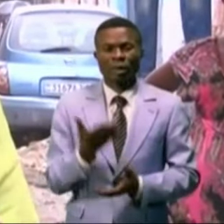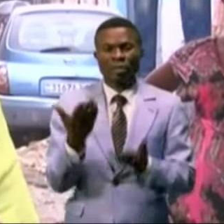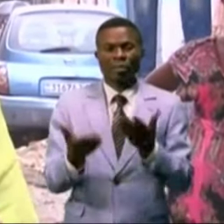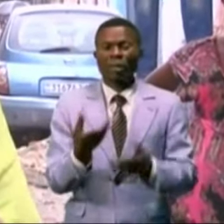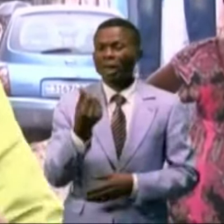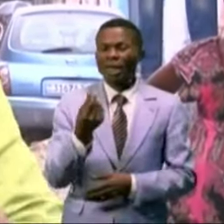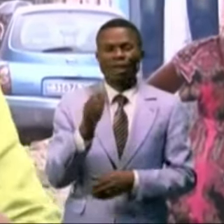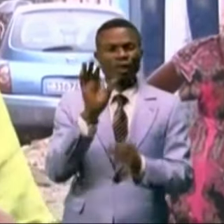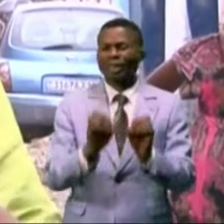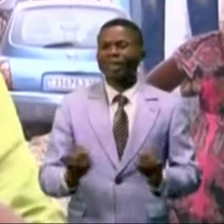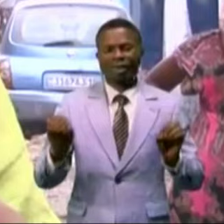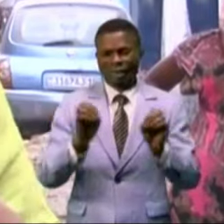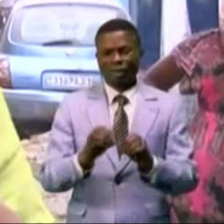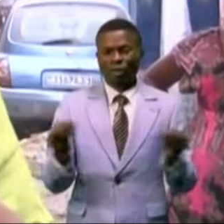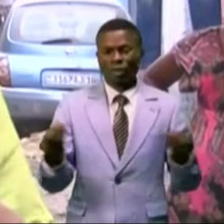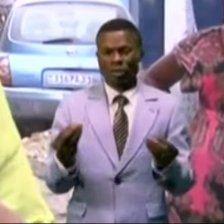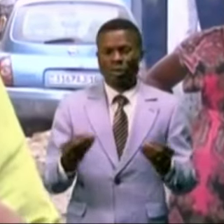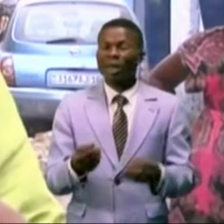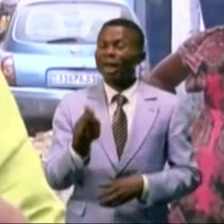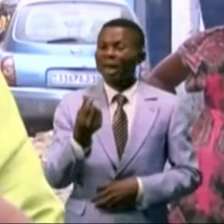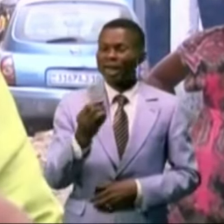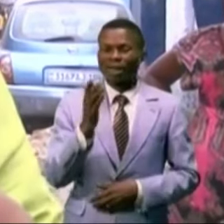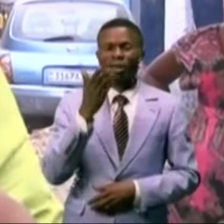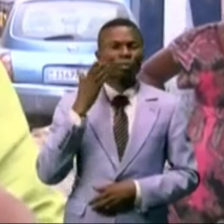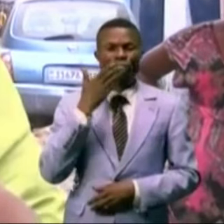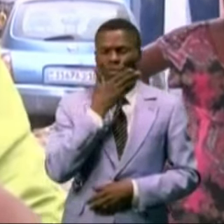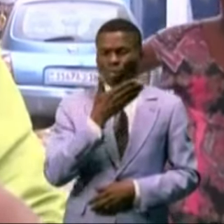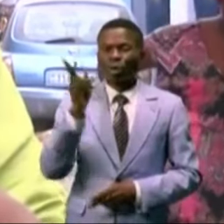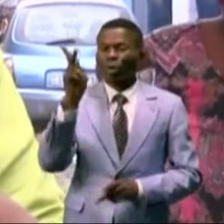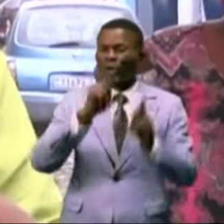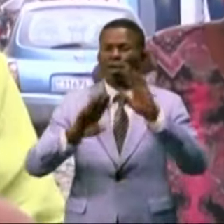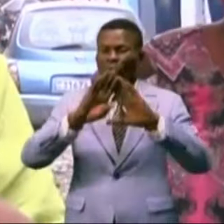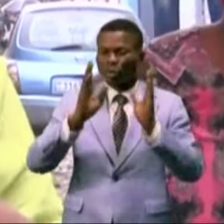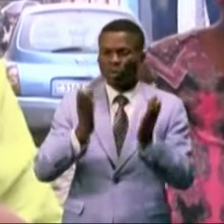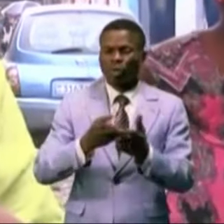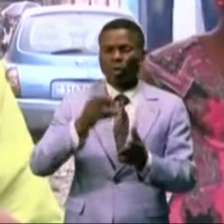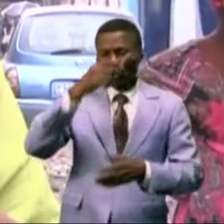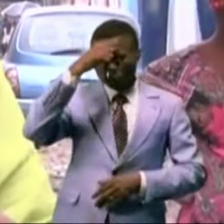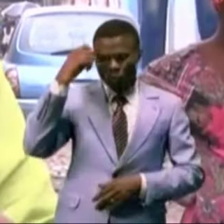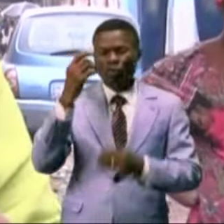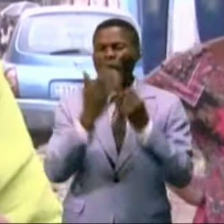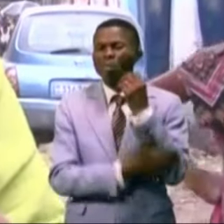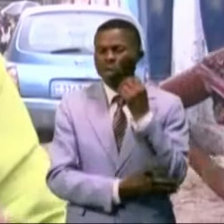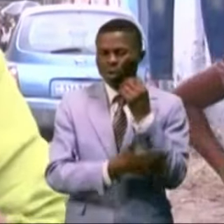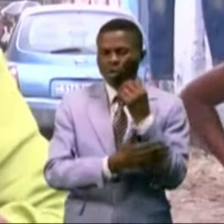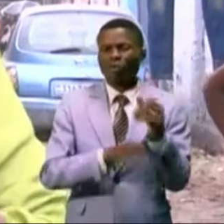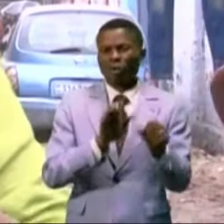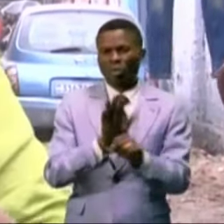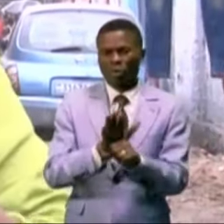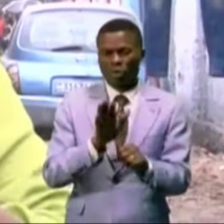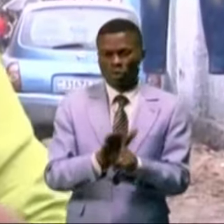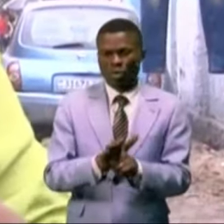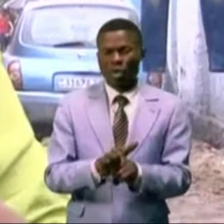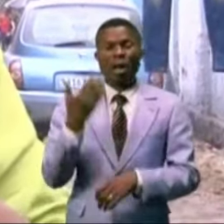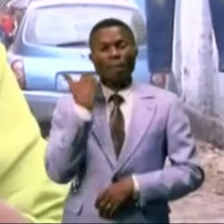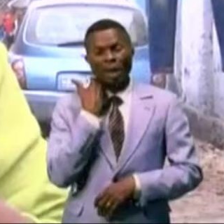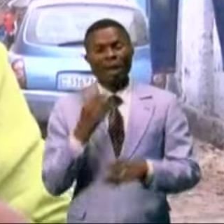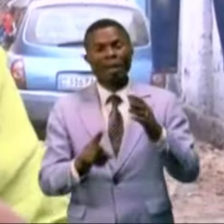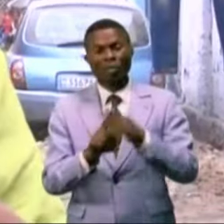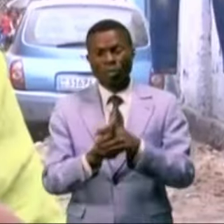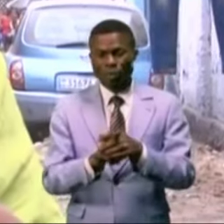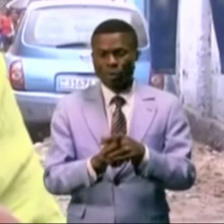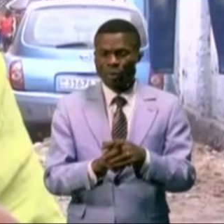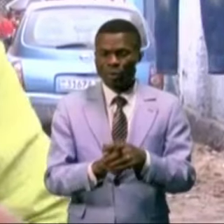moyens. C'est surtout le moyen. La population démunie faille tous les jours à